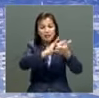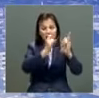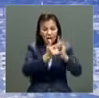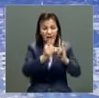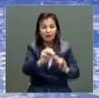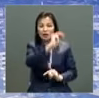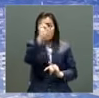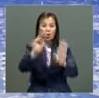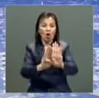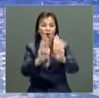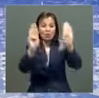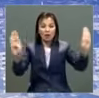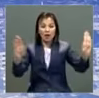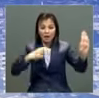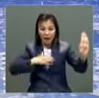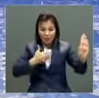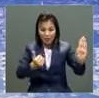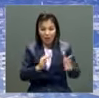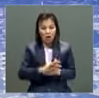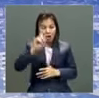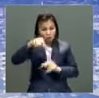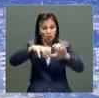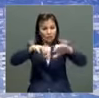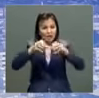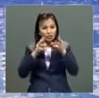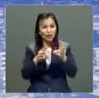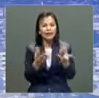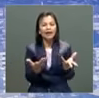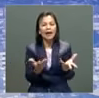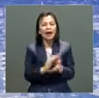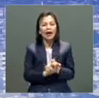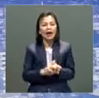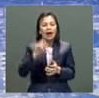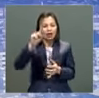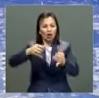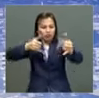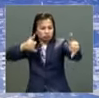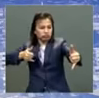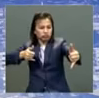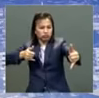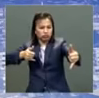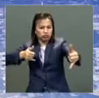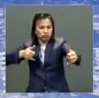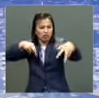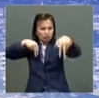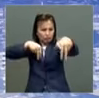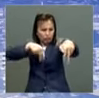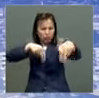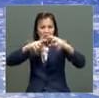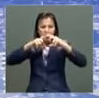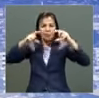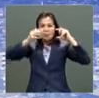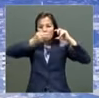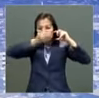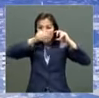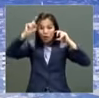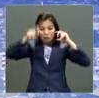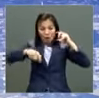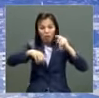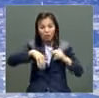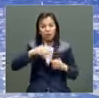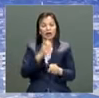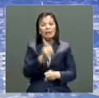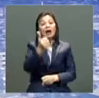างเพราะฉะนั้นท่านต้องมีพื้นที่เดินห่างกันนะห้ามไปอยู่ใกล้ๆกันนะแล้วทุกคนต้องใส่แมสนะยอมรับกันได้ไหม